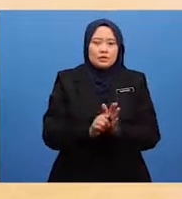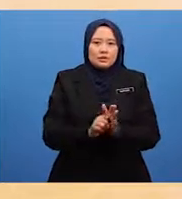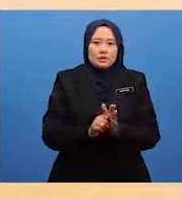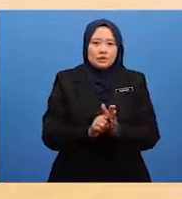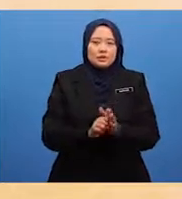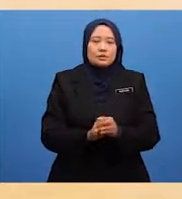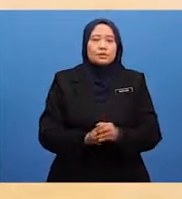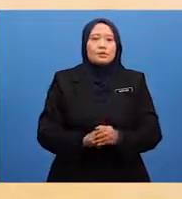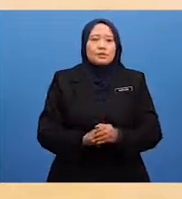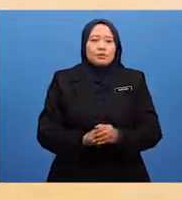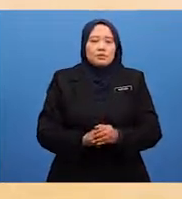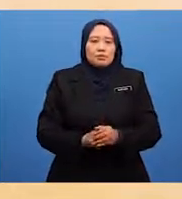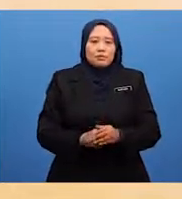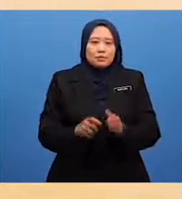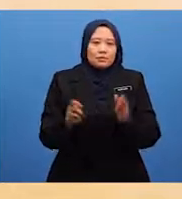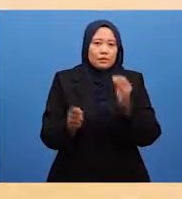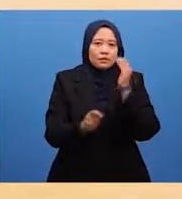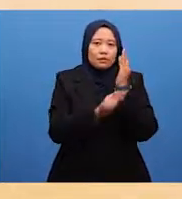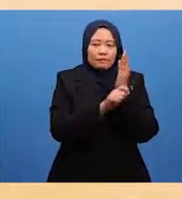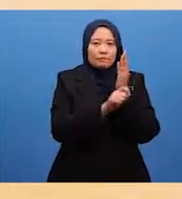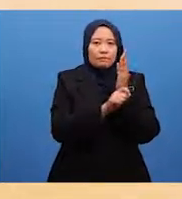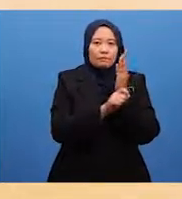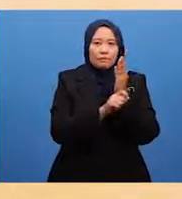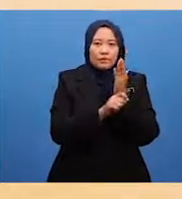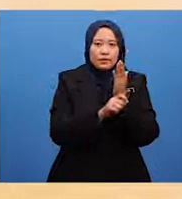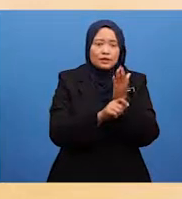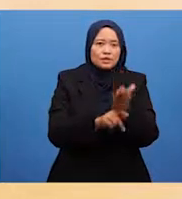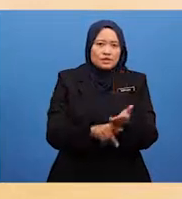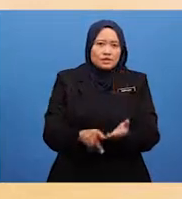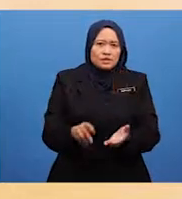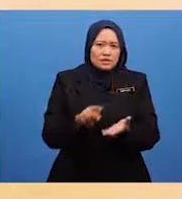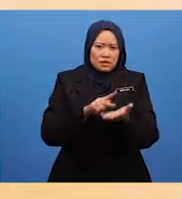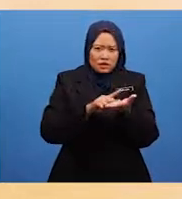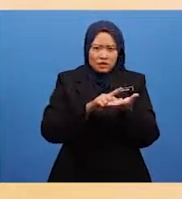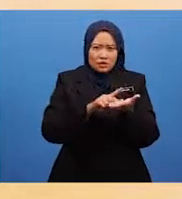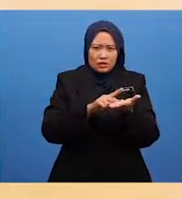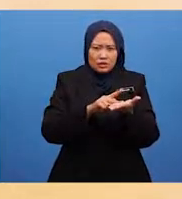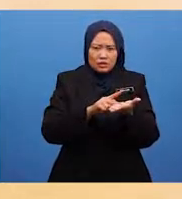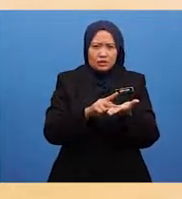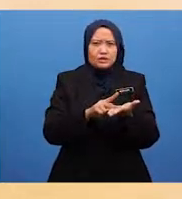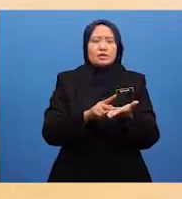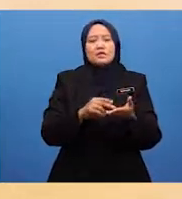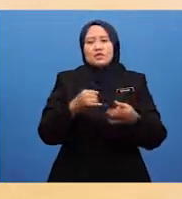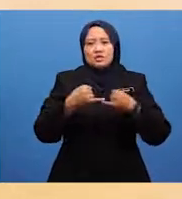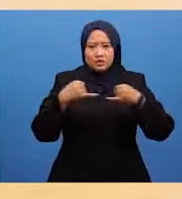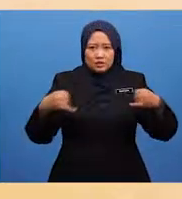permukaan, semakin berkurang jarak yang dilalui troli tersebut.